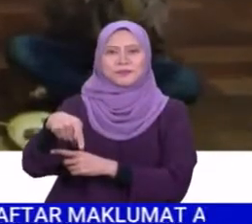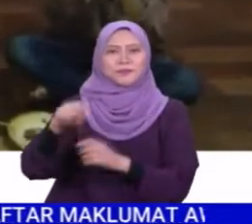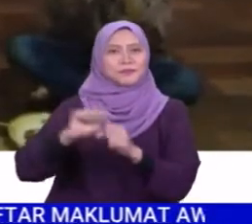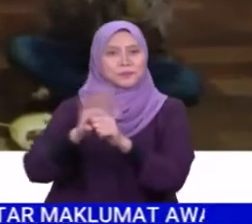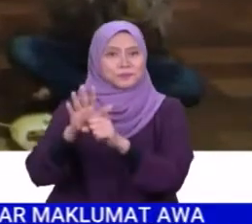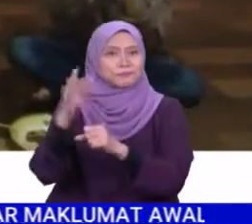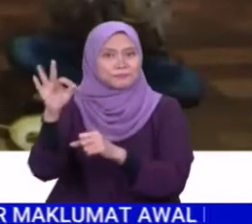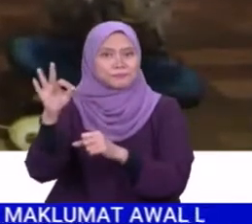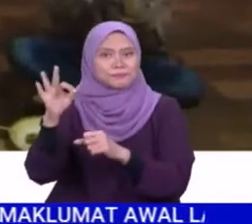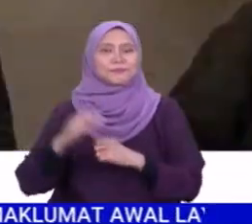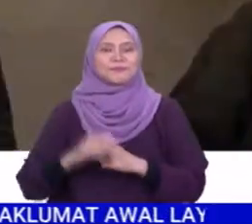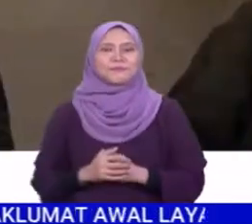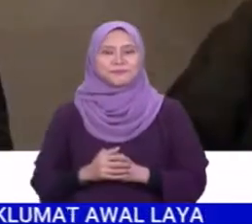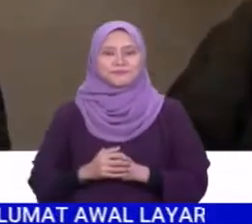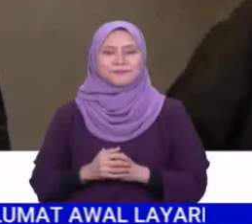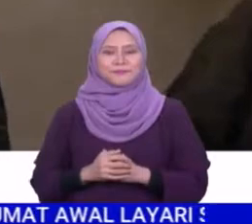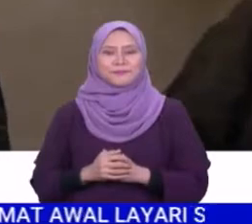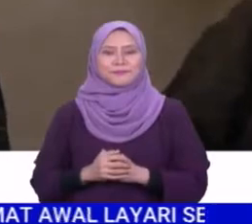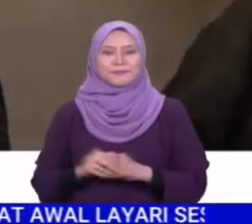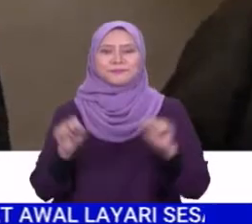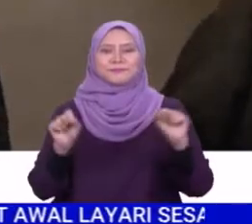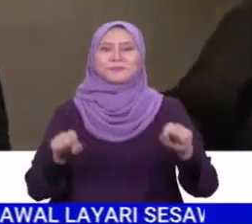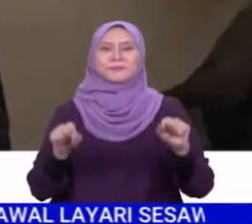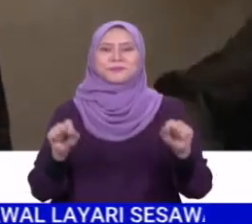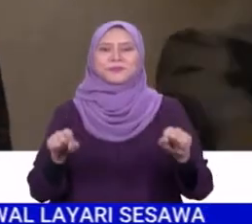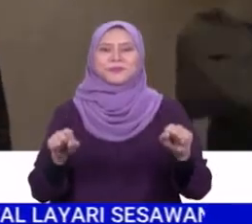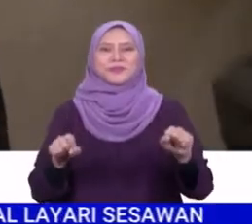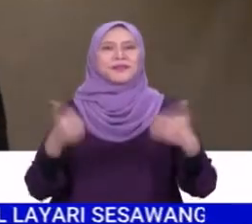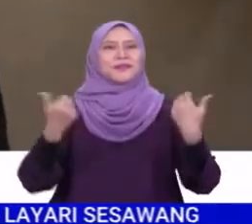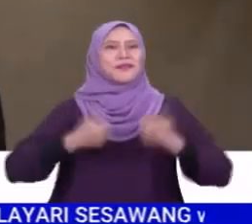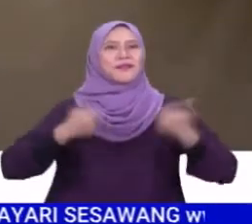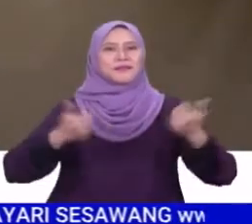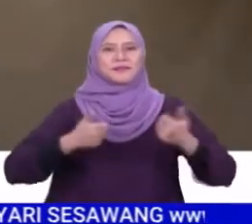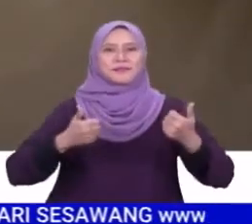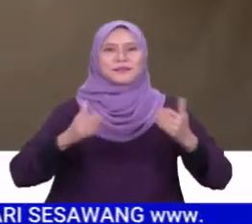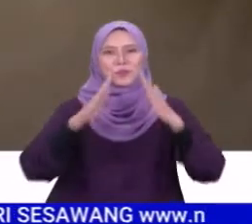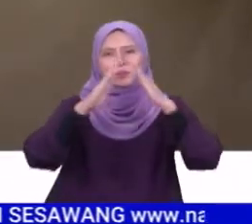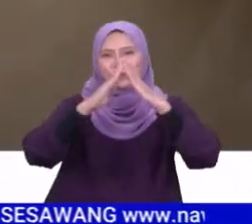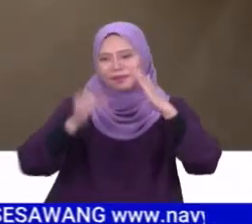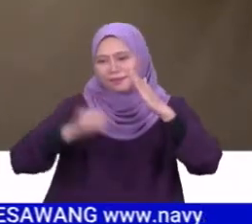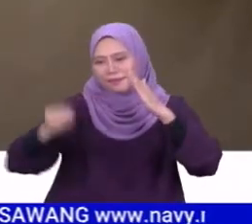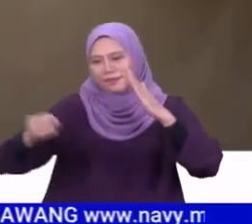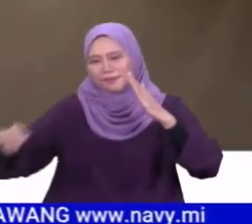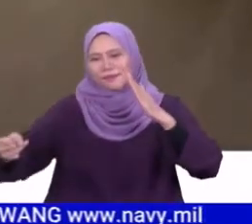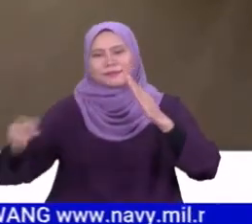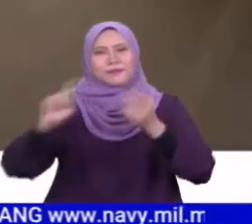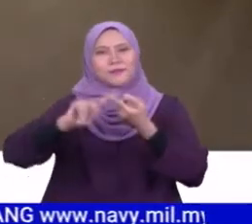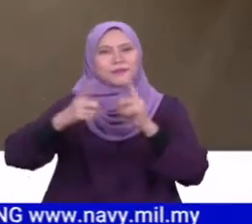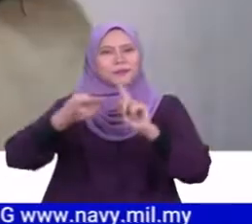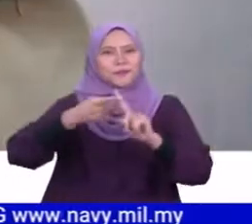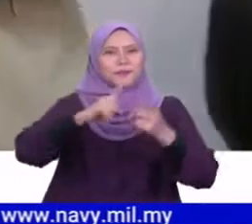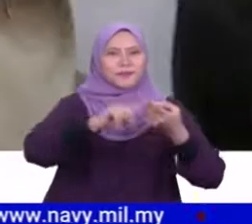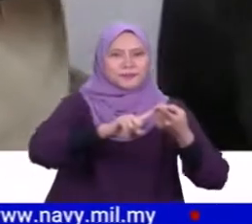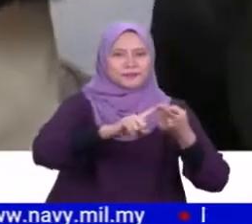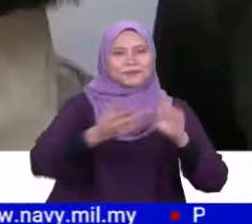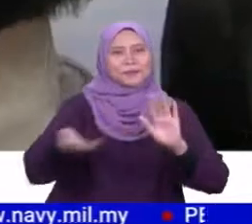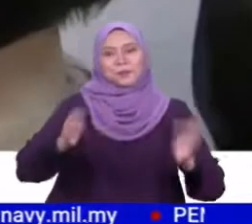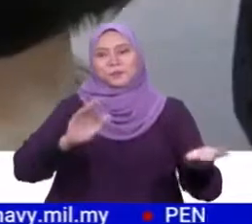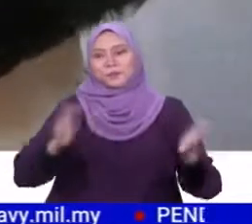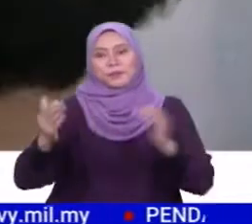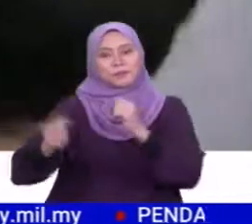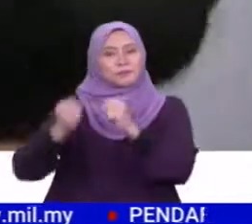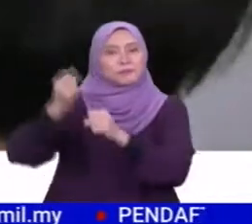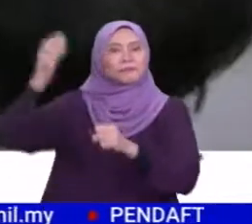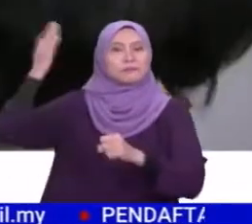COVID-19. Jadi kita pun bolehlah beraya dengan jiran-jiran, kawan-kawan. Berbanding dengan tahun